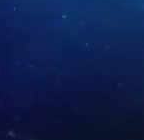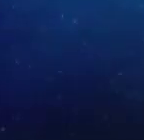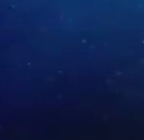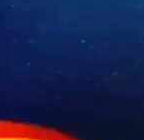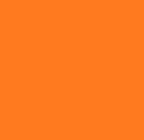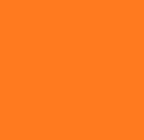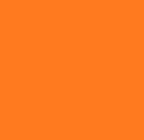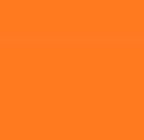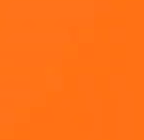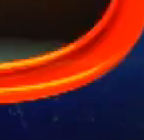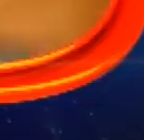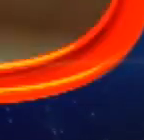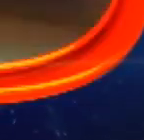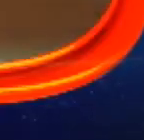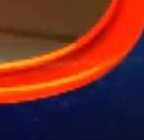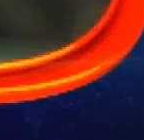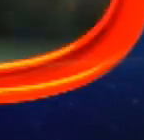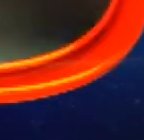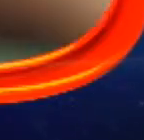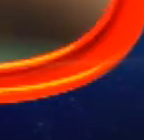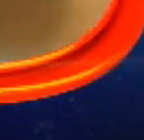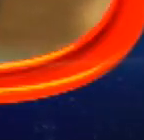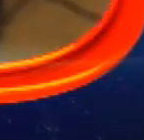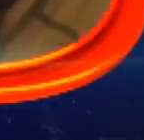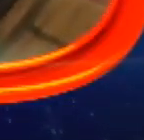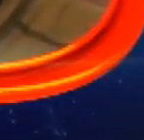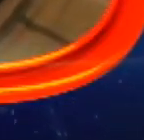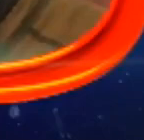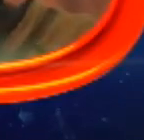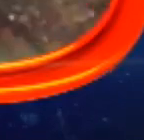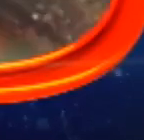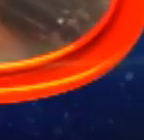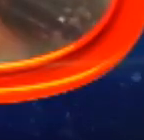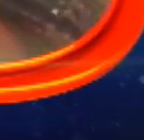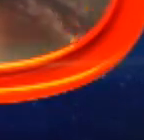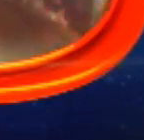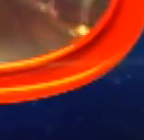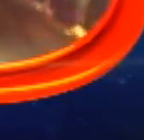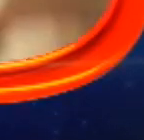bulungi. Igo kulibwa kufumba ne Coca-Cola and it never tasted this good.